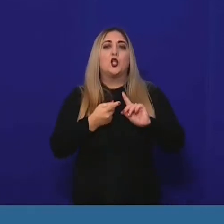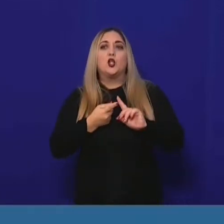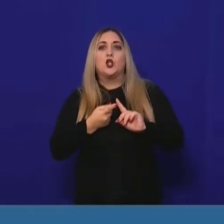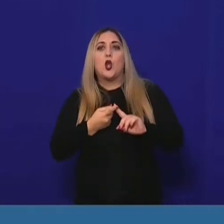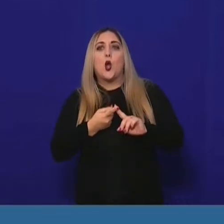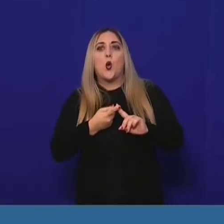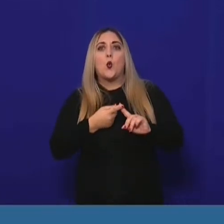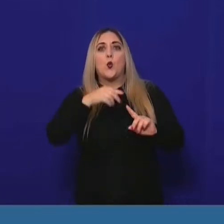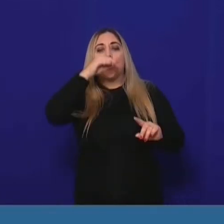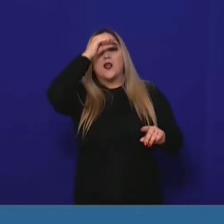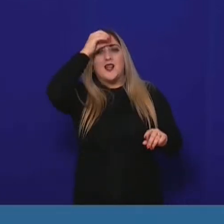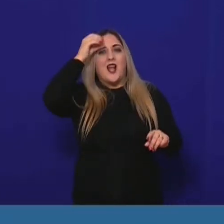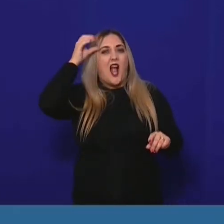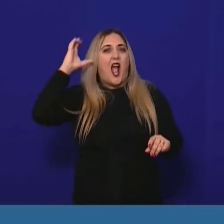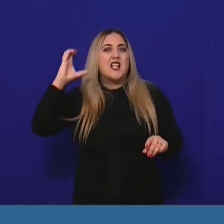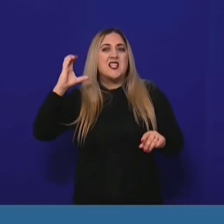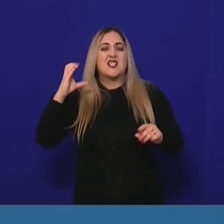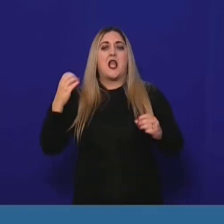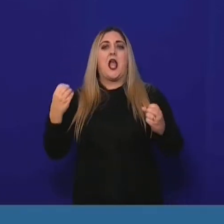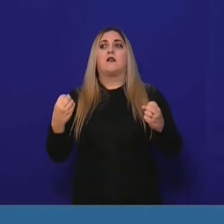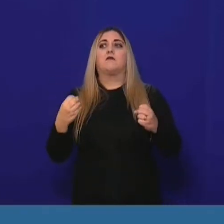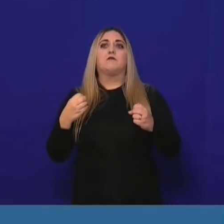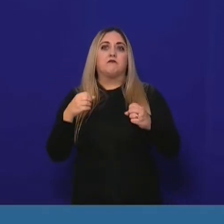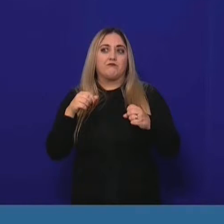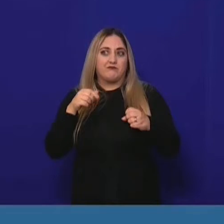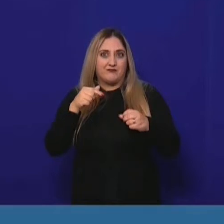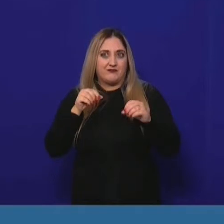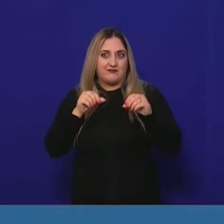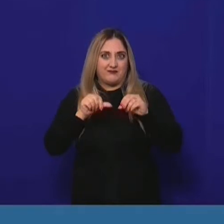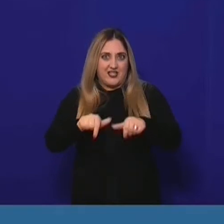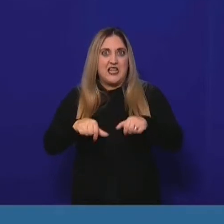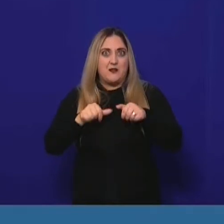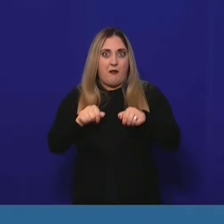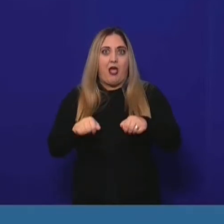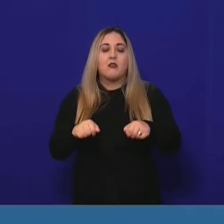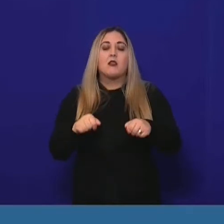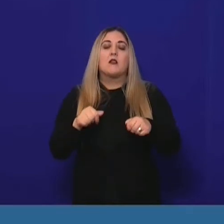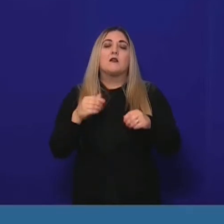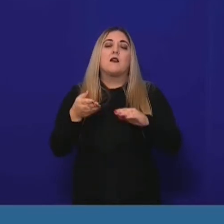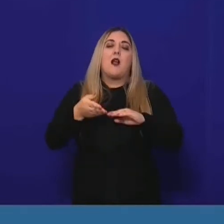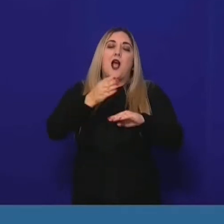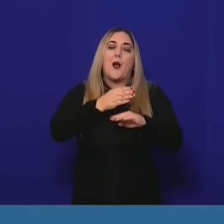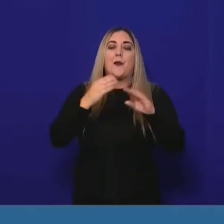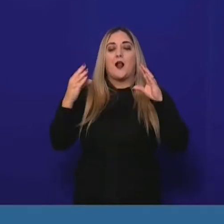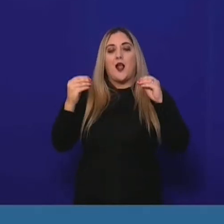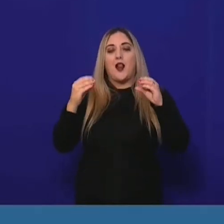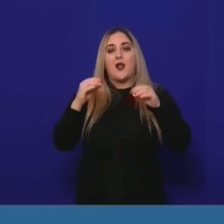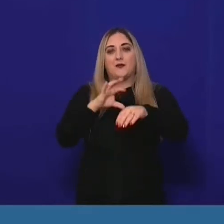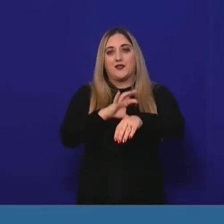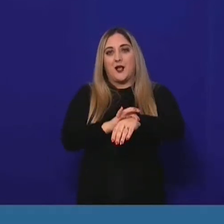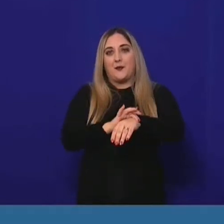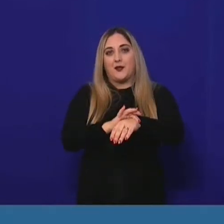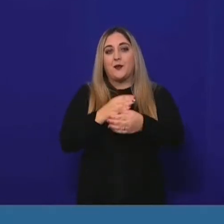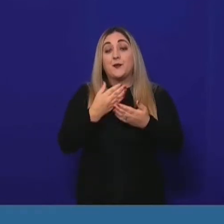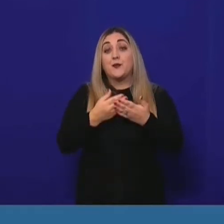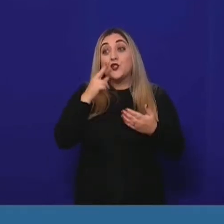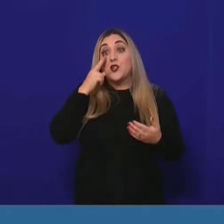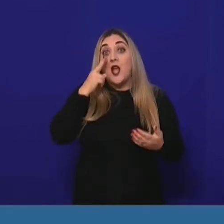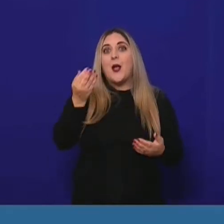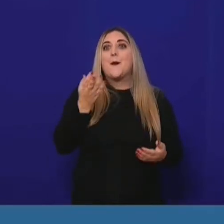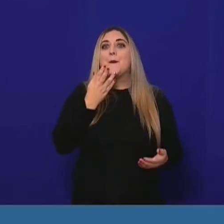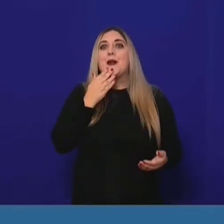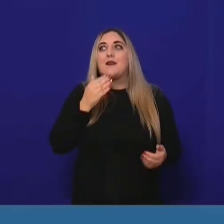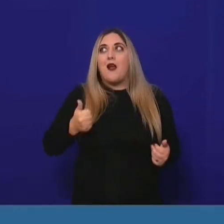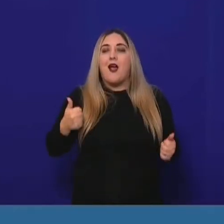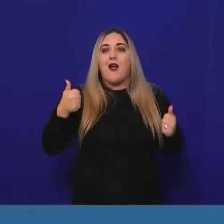xi trattament bħal steroids jew inkella chemotherapy tajjeb ukoll li jkellem lit-tabib tiegħu ħalli naraw meta jkun l-aħjar żmien li tista' tingħatalu